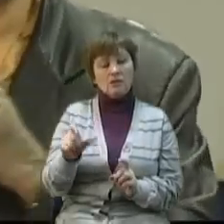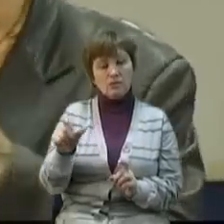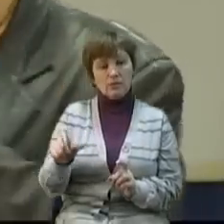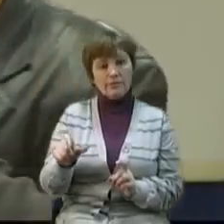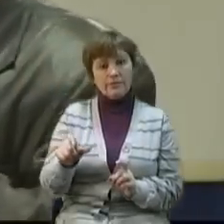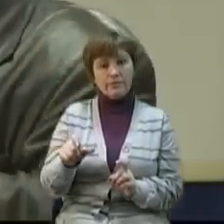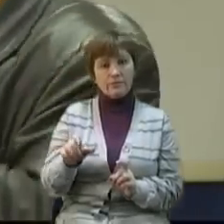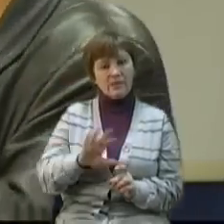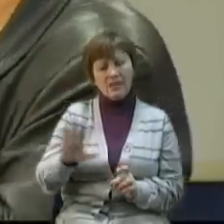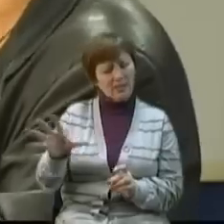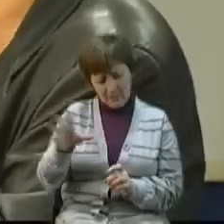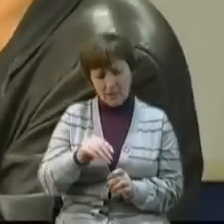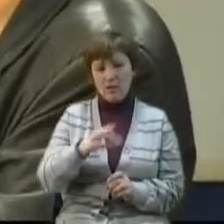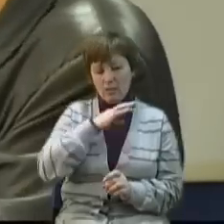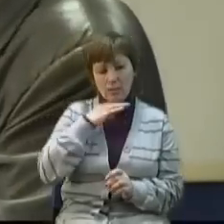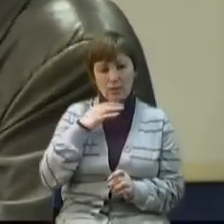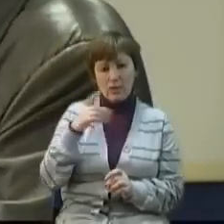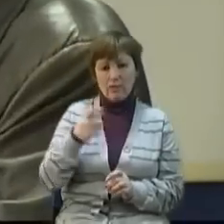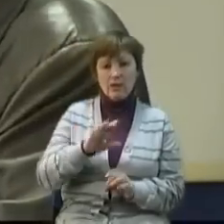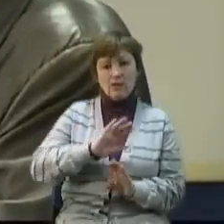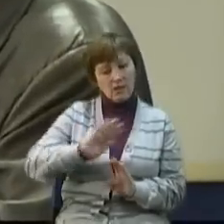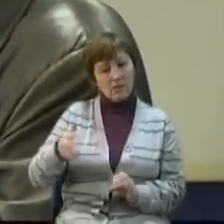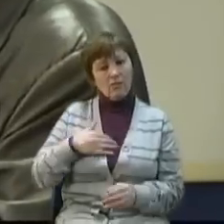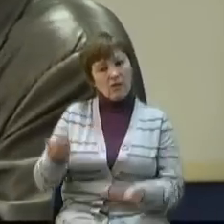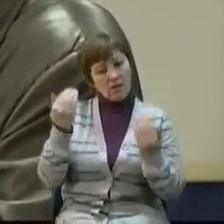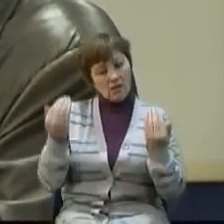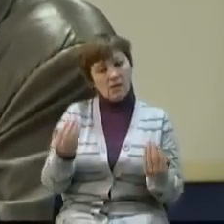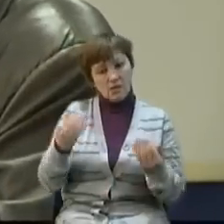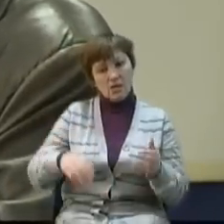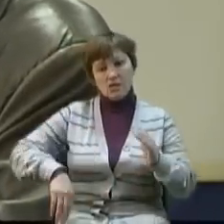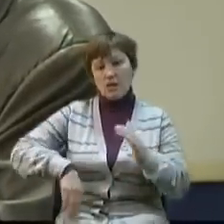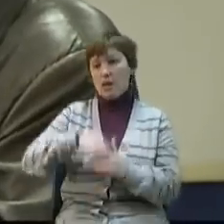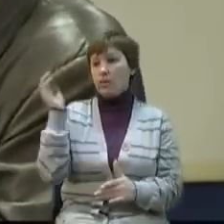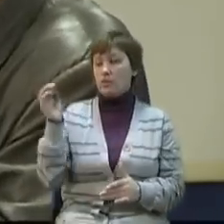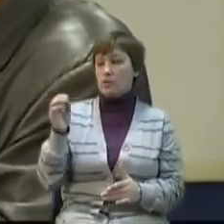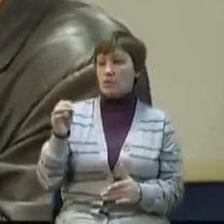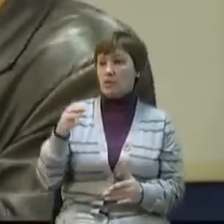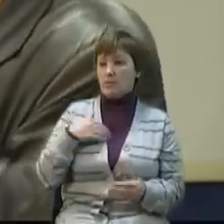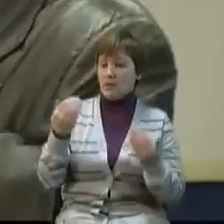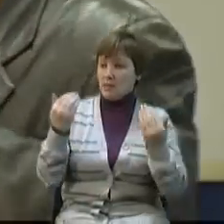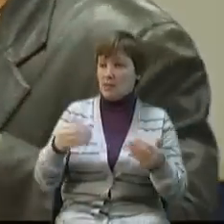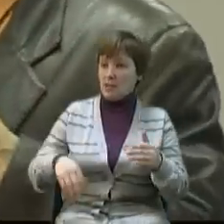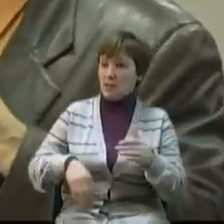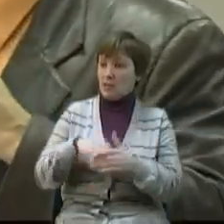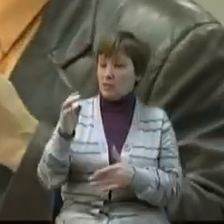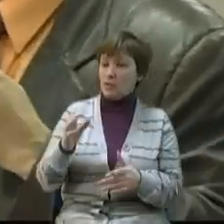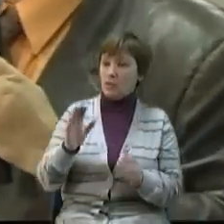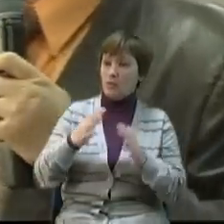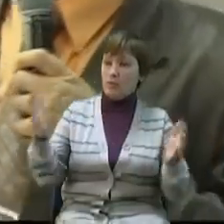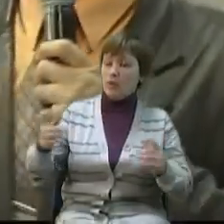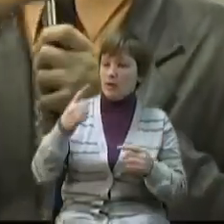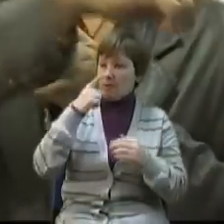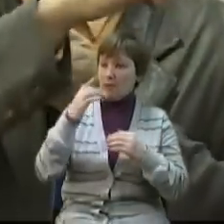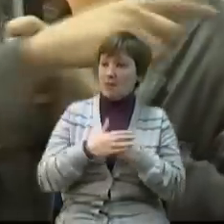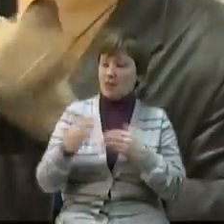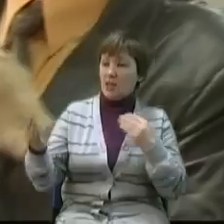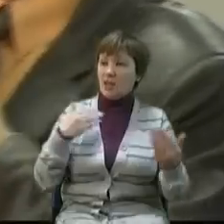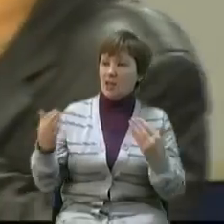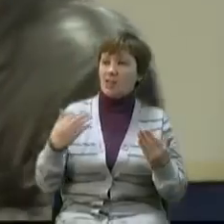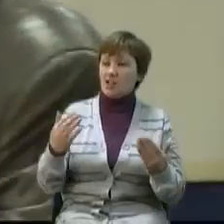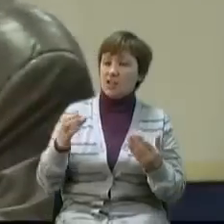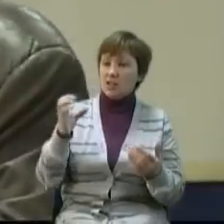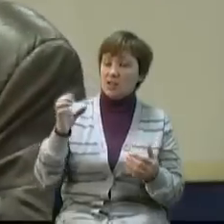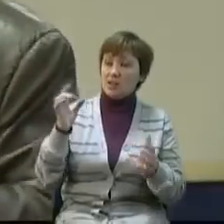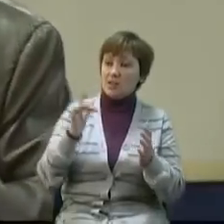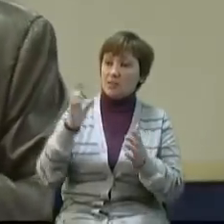такие люди, тоже не все, но они говорят, нет, у меня сейчас лучше. У меня сейчас более близкие отношения, чем тогда, когда